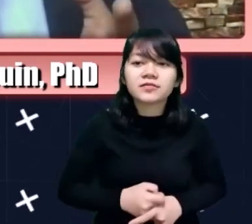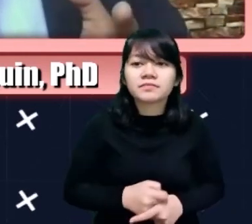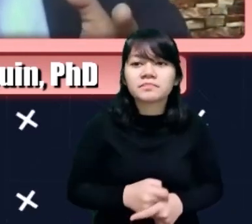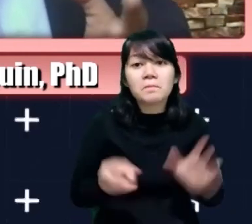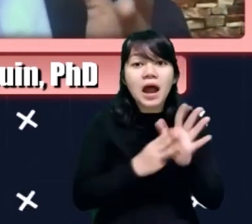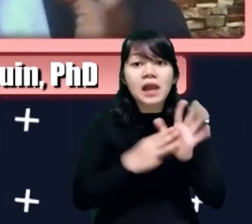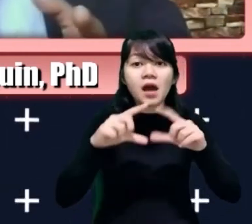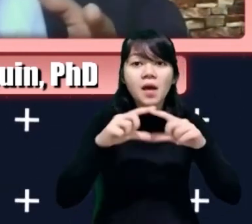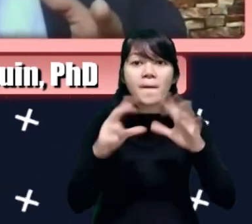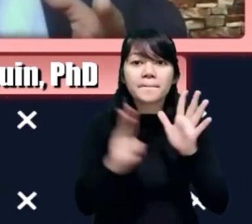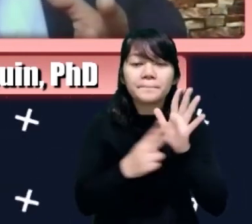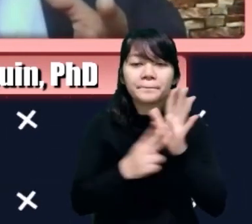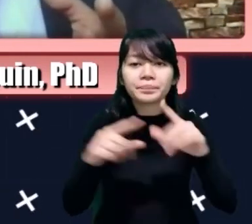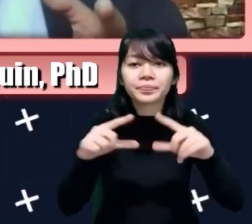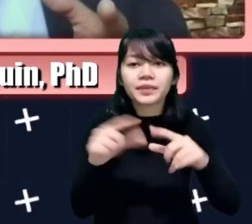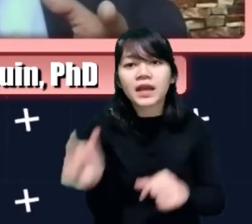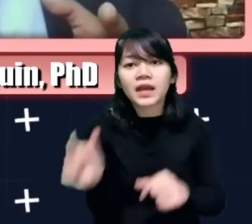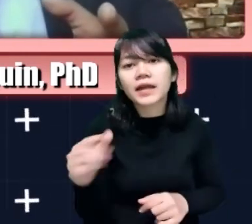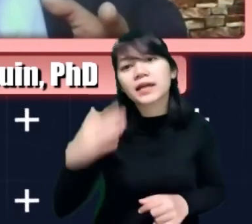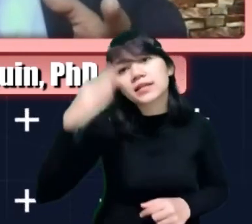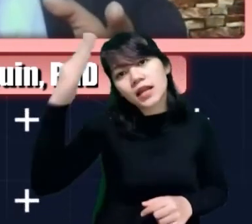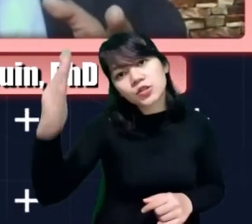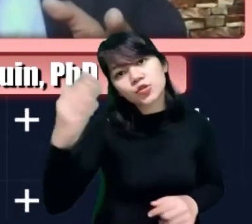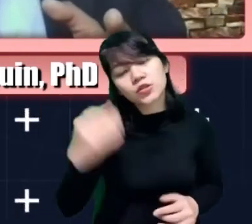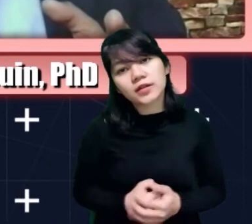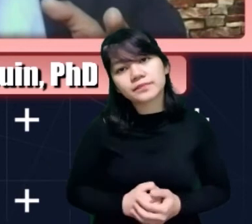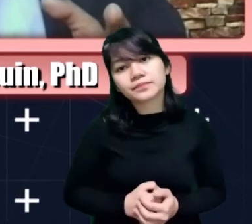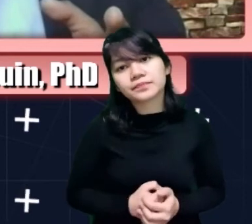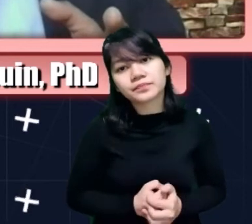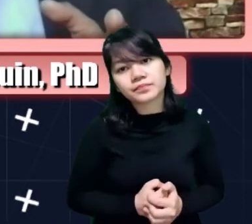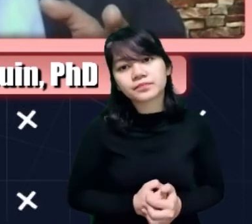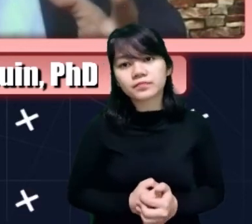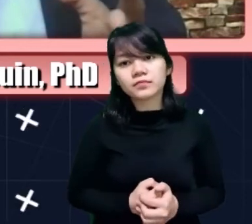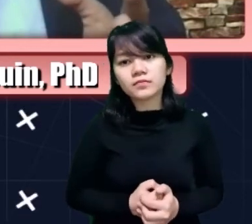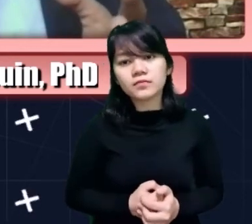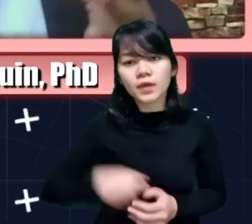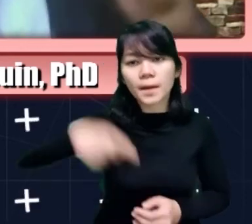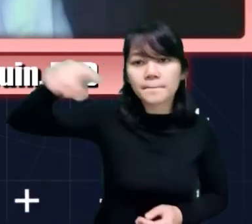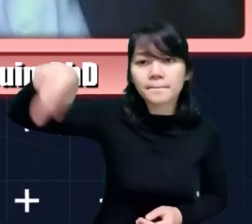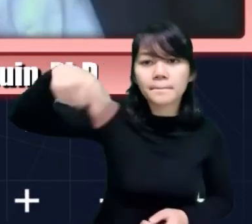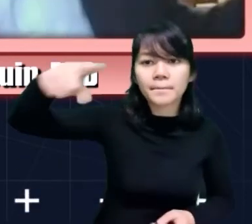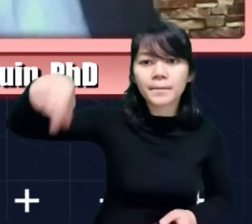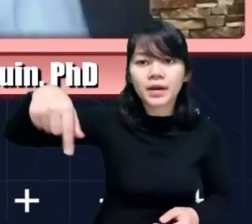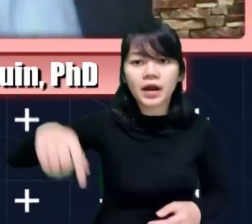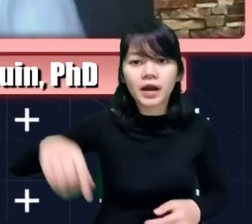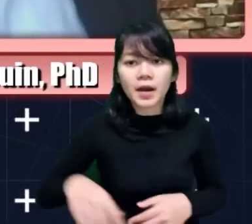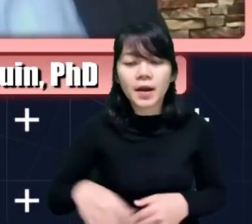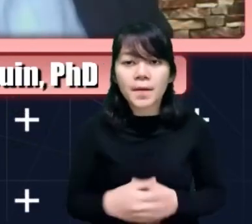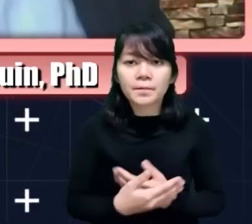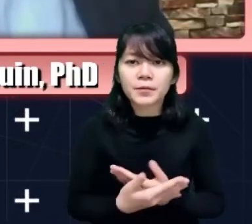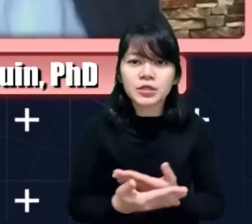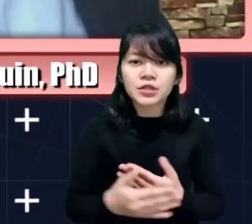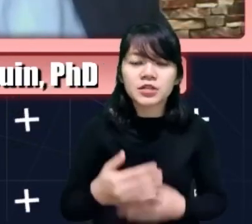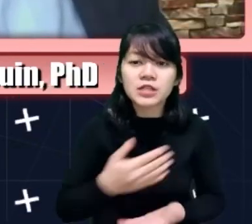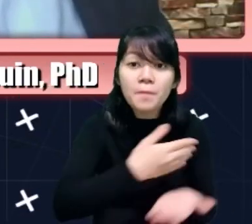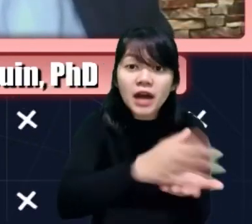mengatakan kata-kata selanjutnya, kemudian mereka menyebarkannya lebar-lebar sekeliling tempat perkemahan.